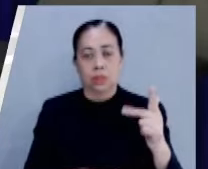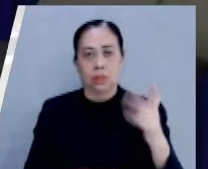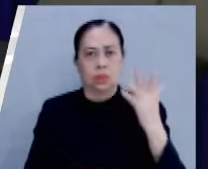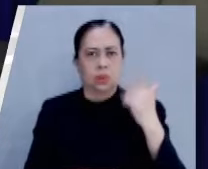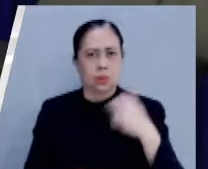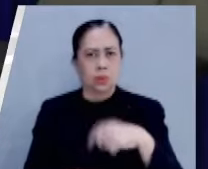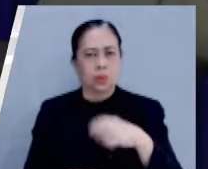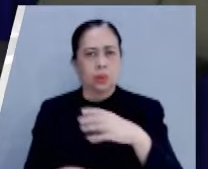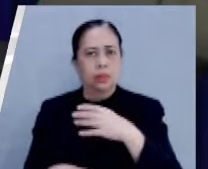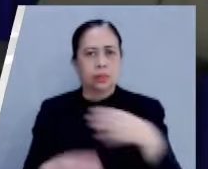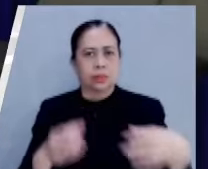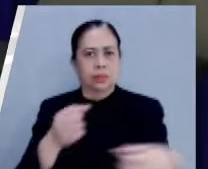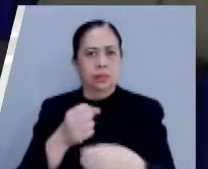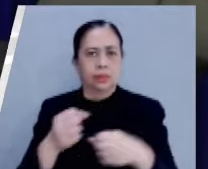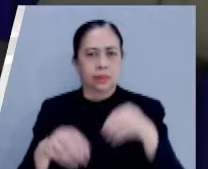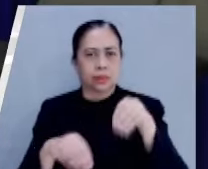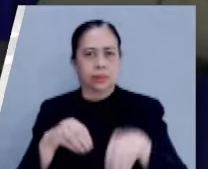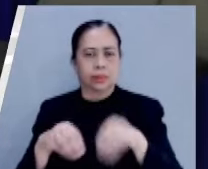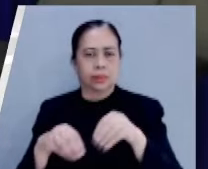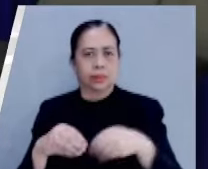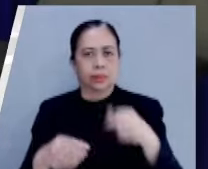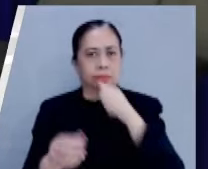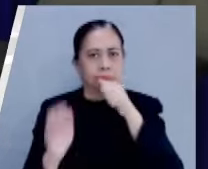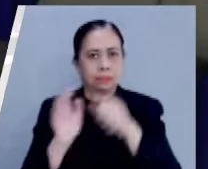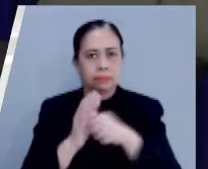agricultural smuggling. Pero dahil daw sa